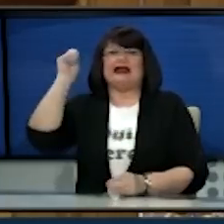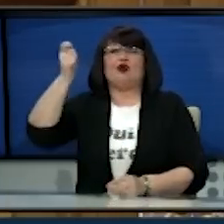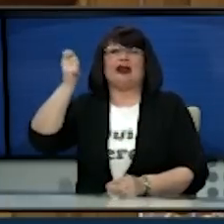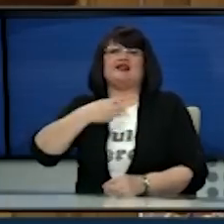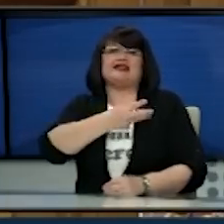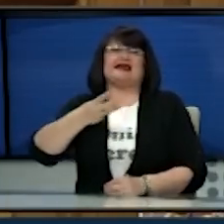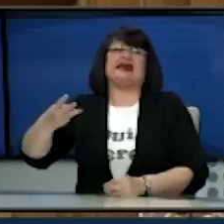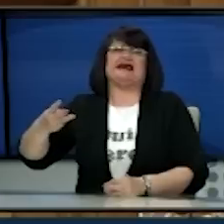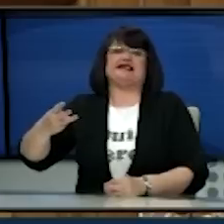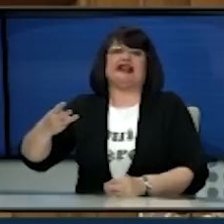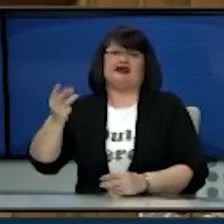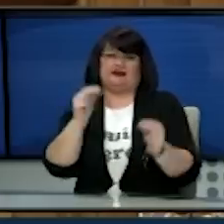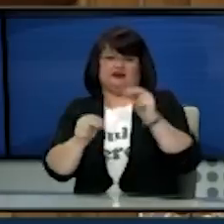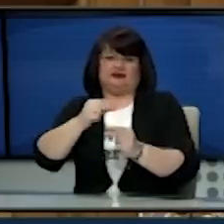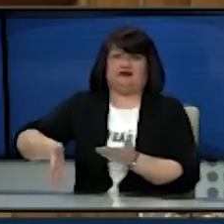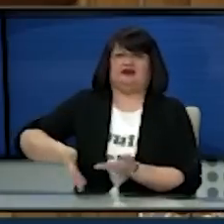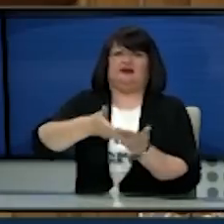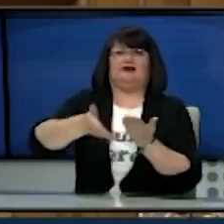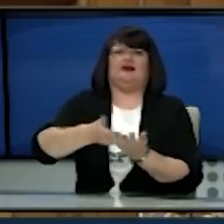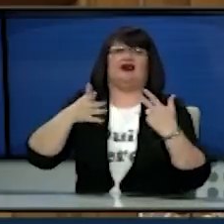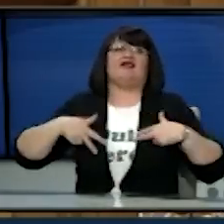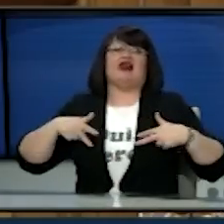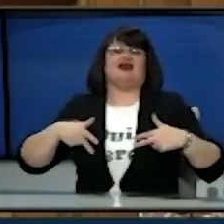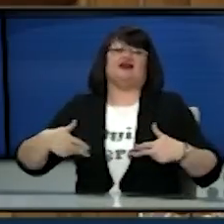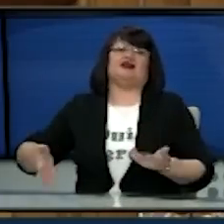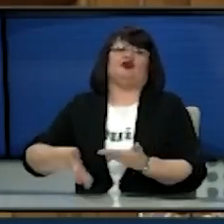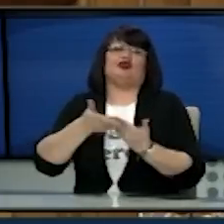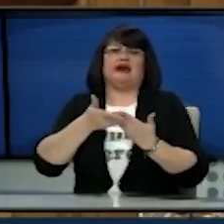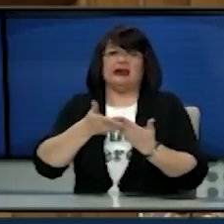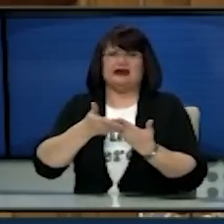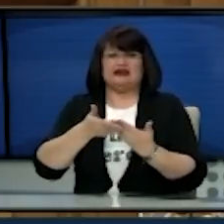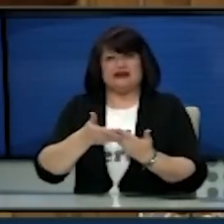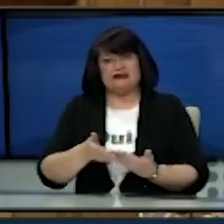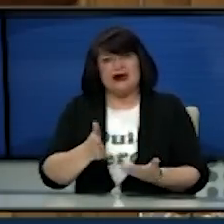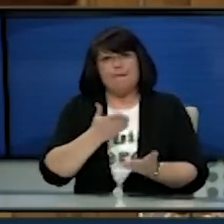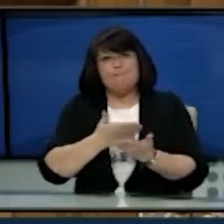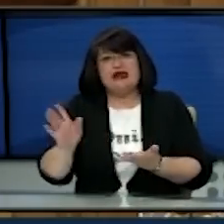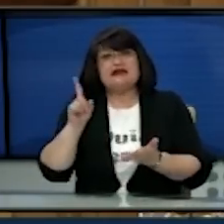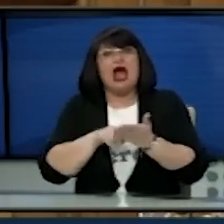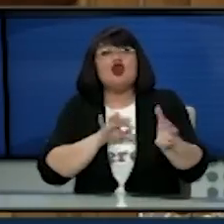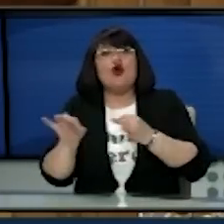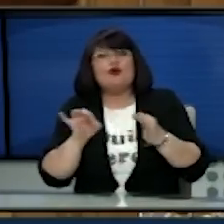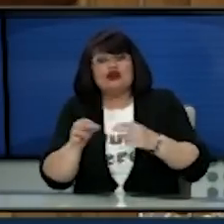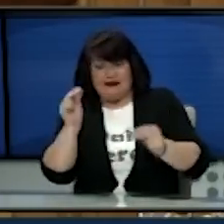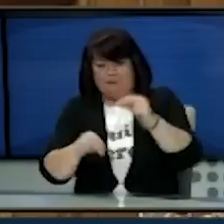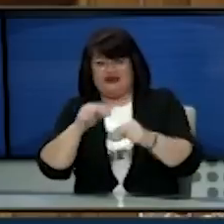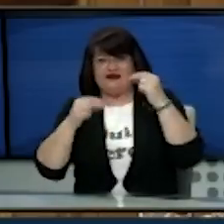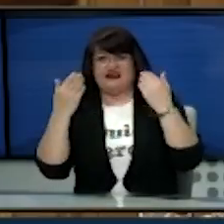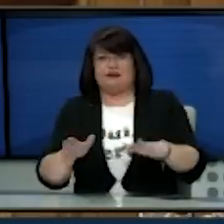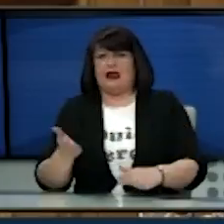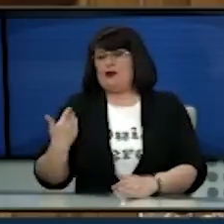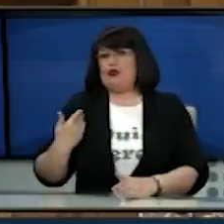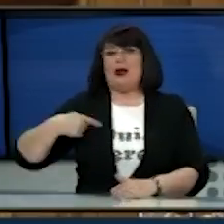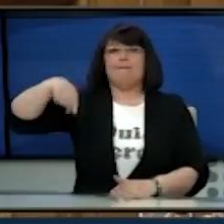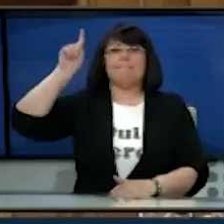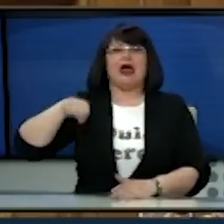Στηρίξατε όλες τις στρατηγικές επιλογές της κυβέρνησης πάνω από τα μισά της νομοσχέδια. Πριν λίγες μέρες